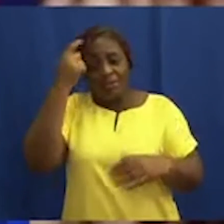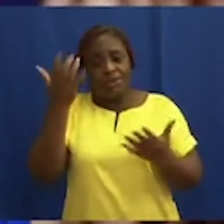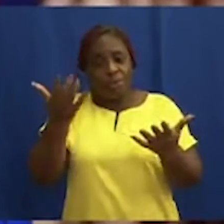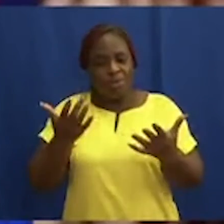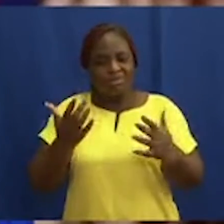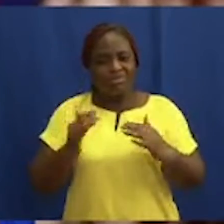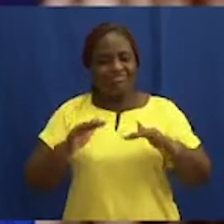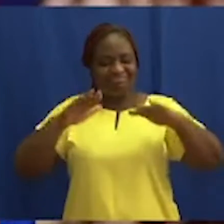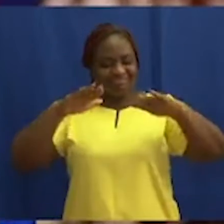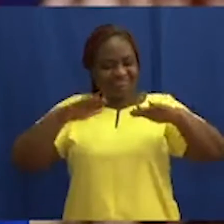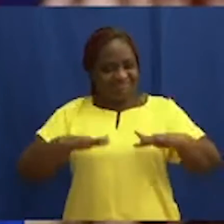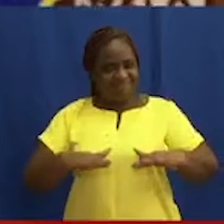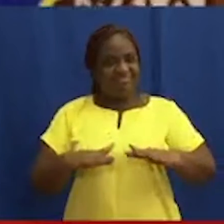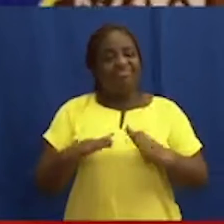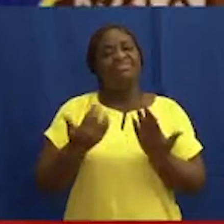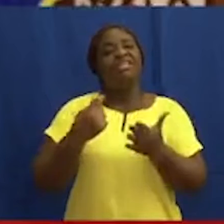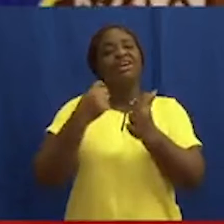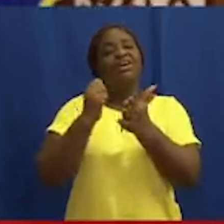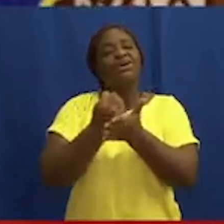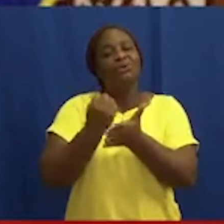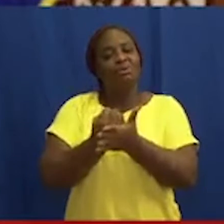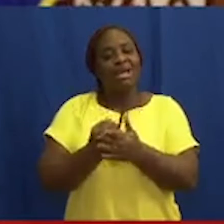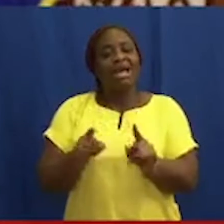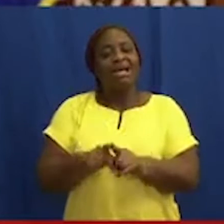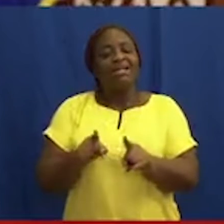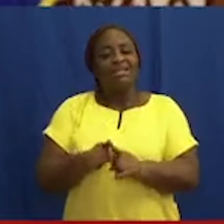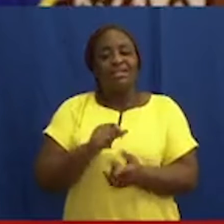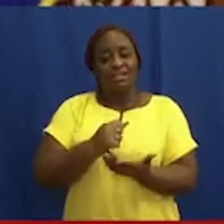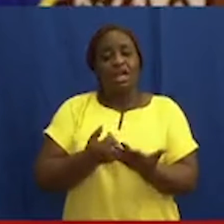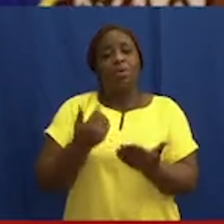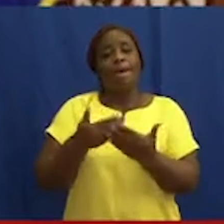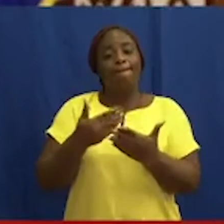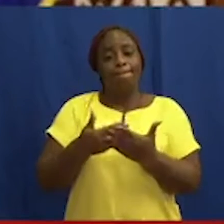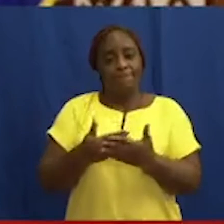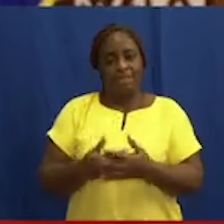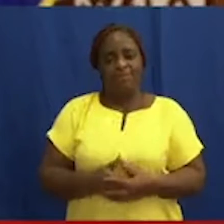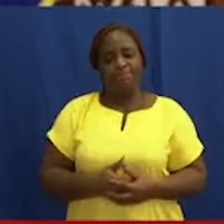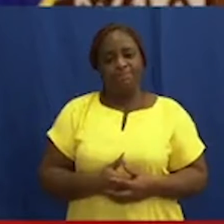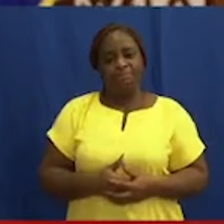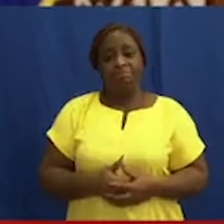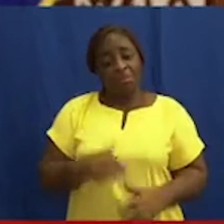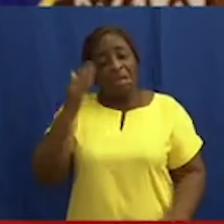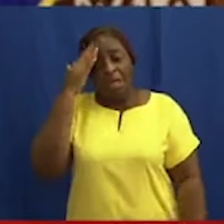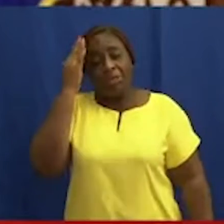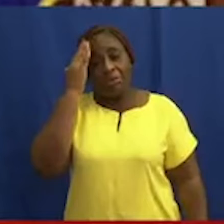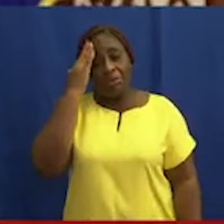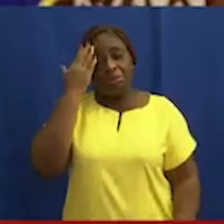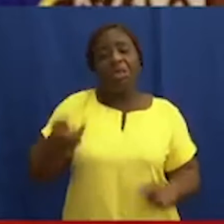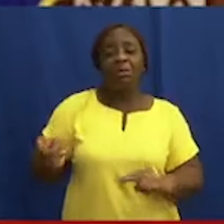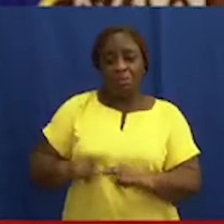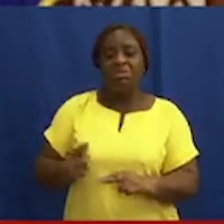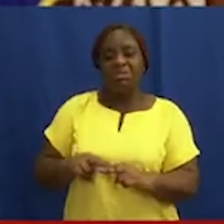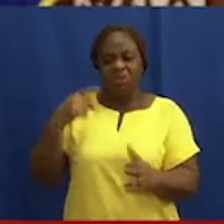darajar kudaden da mutanen ke harkar kasuwanci da shi yana yin ƙasa wanda hakan wani babban kalubale